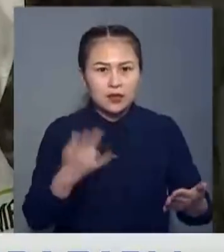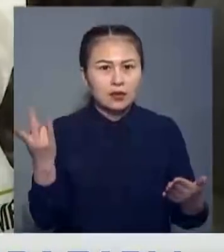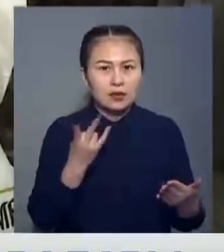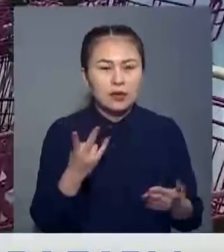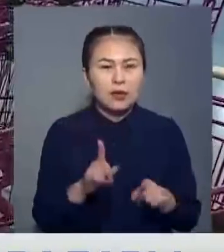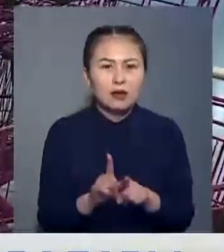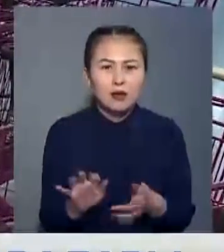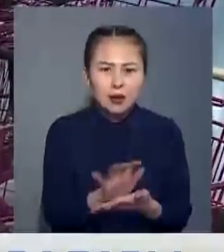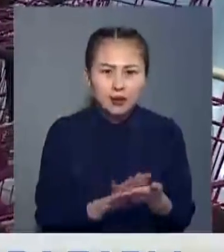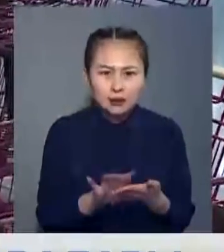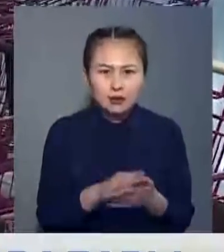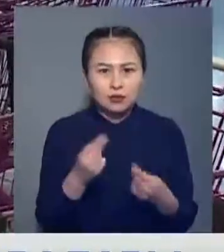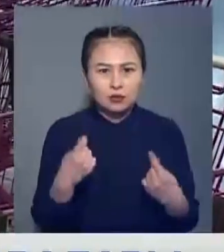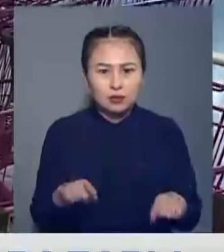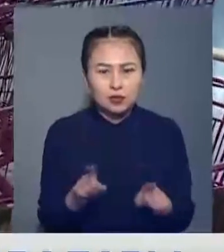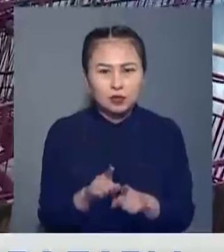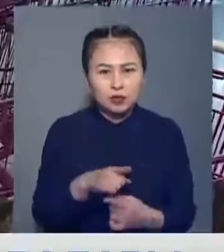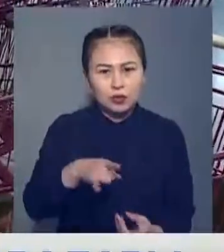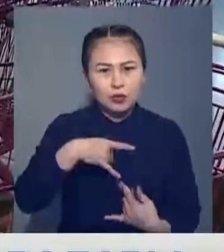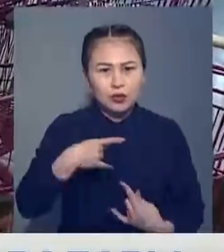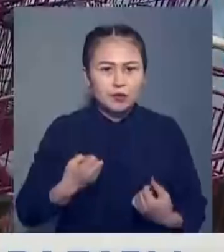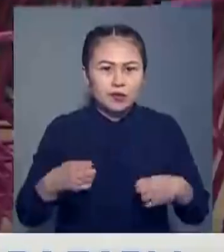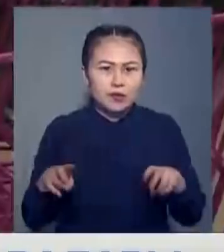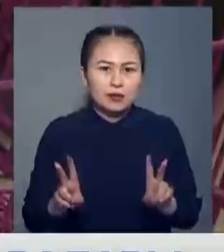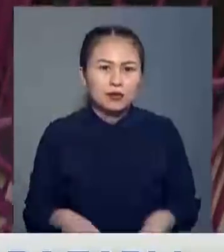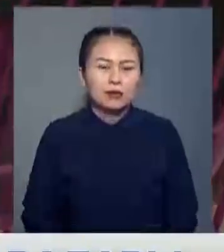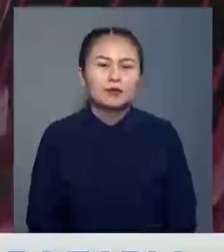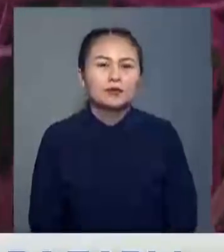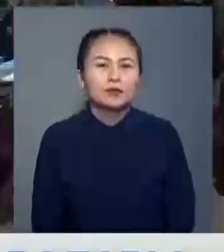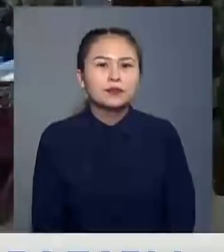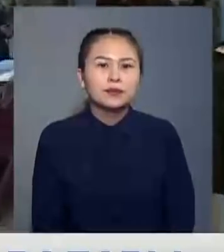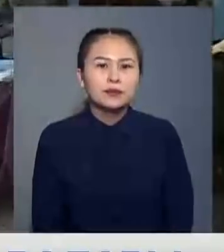тиіс. Кассирлер де арнайы костюмдермен қамтылған.